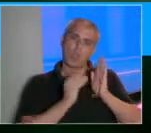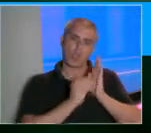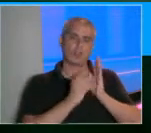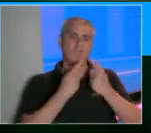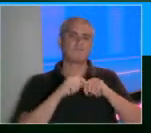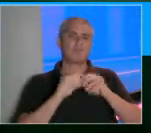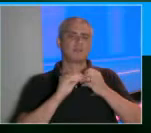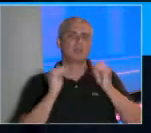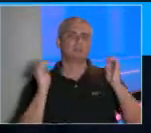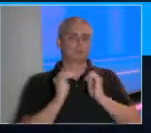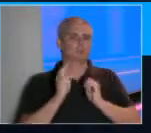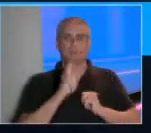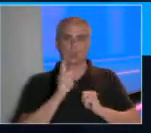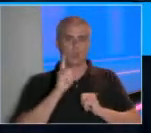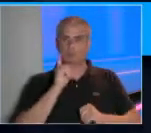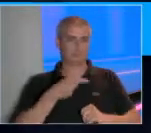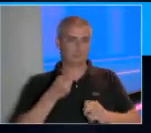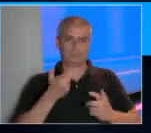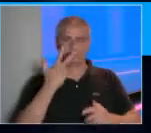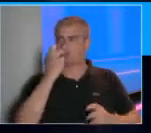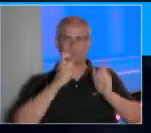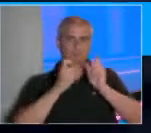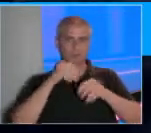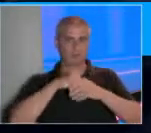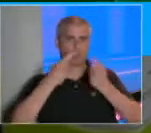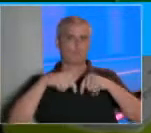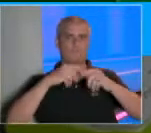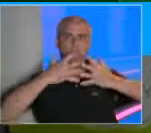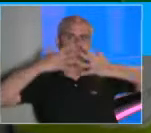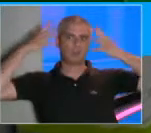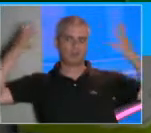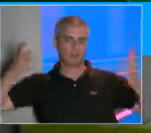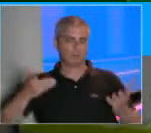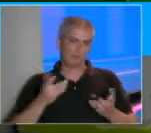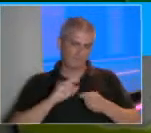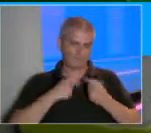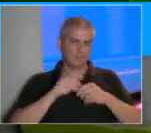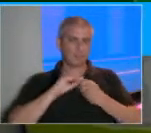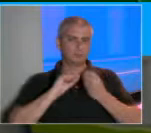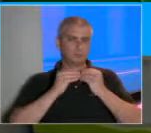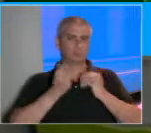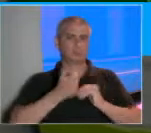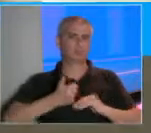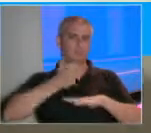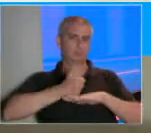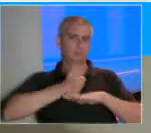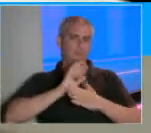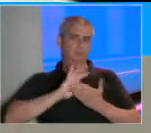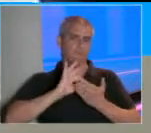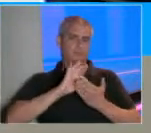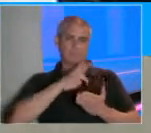בוועדה מצומצמת, לא צריך 30 איש בוועדה מצומצמת, בראשות